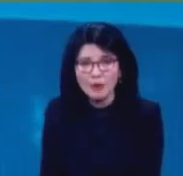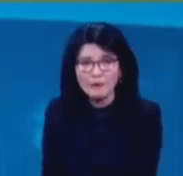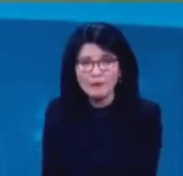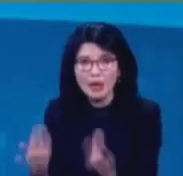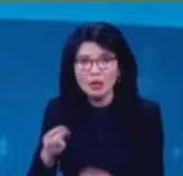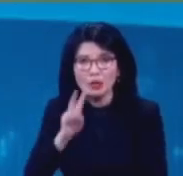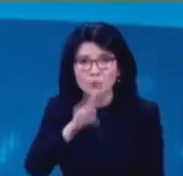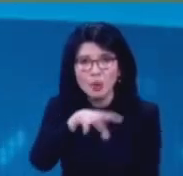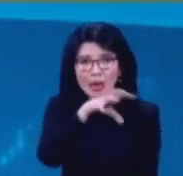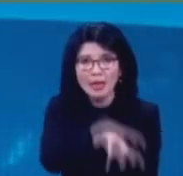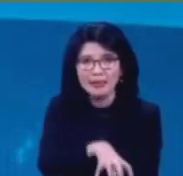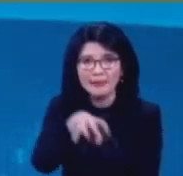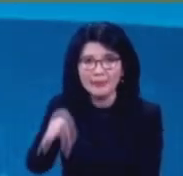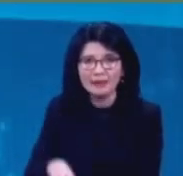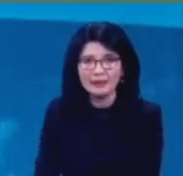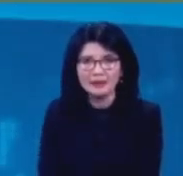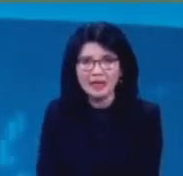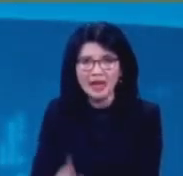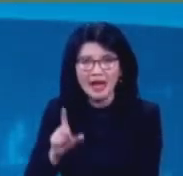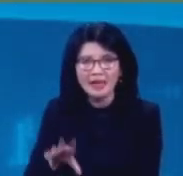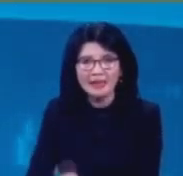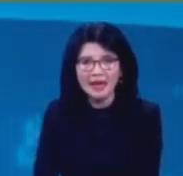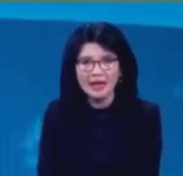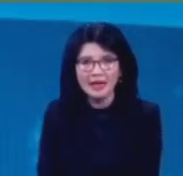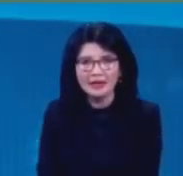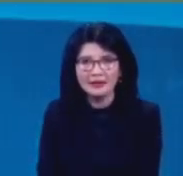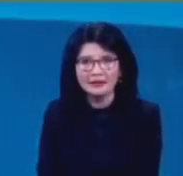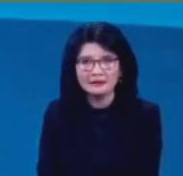dua venue juga. Ada Stadion